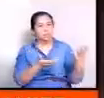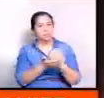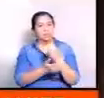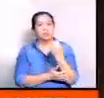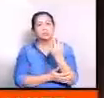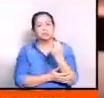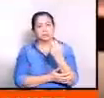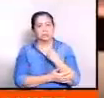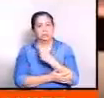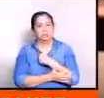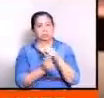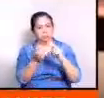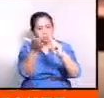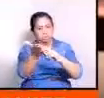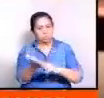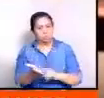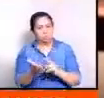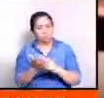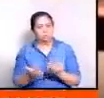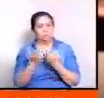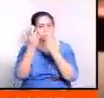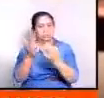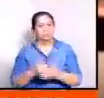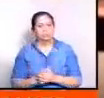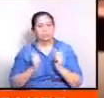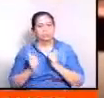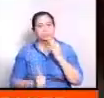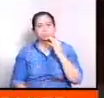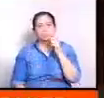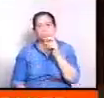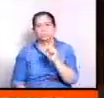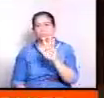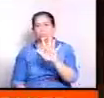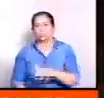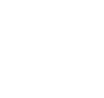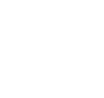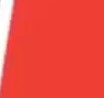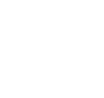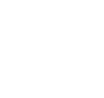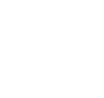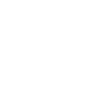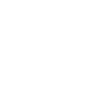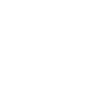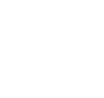ng 13 senador na nakapirma sa isang resolusyon. Umaaksyon, Maeanne Los Baños, News 5.